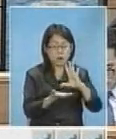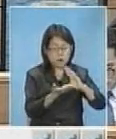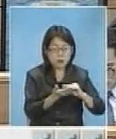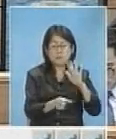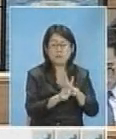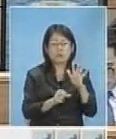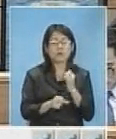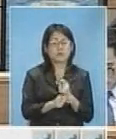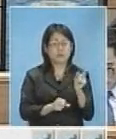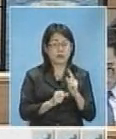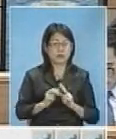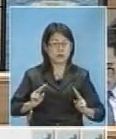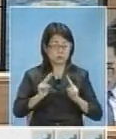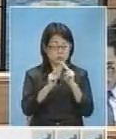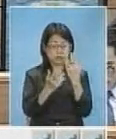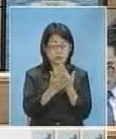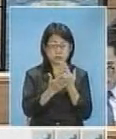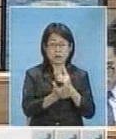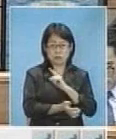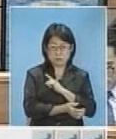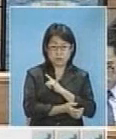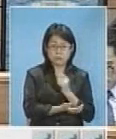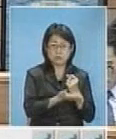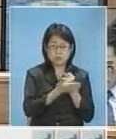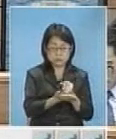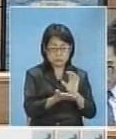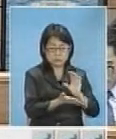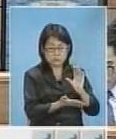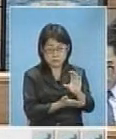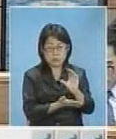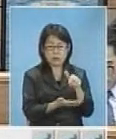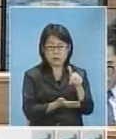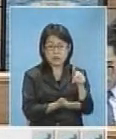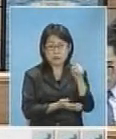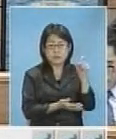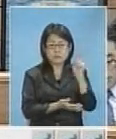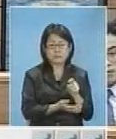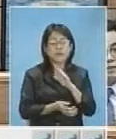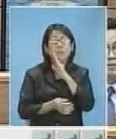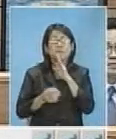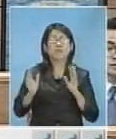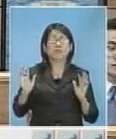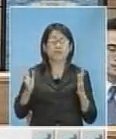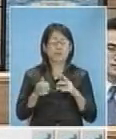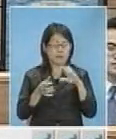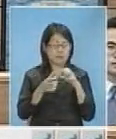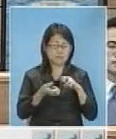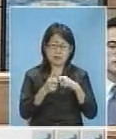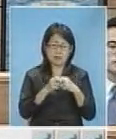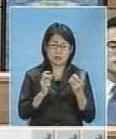ในการที่จะเข้ามาช่วยอุดหนุนกองทุนฟื้นฟูหรือไม่ถ้าไม่มีผลอย่าง